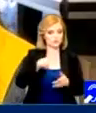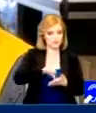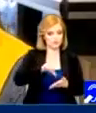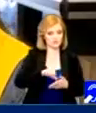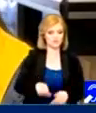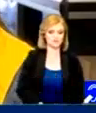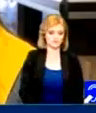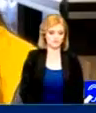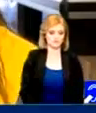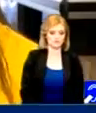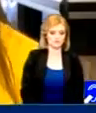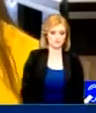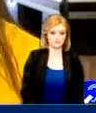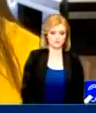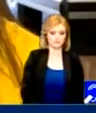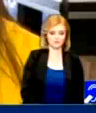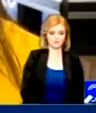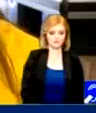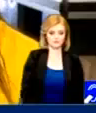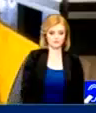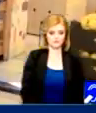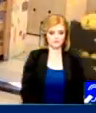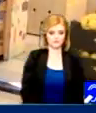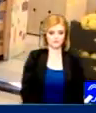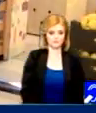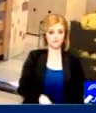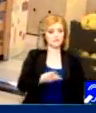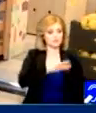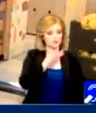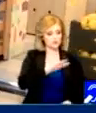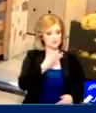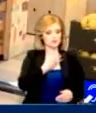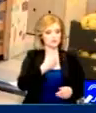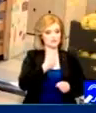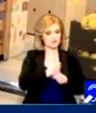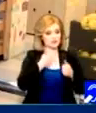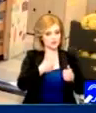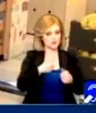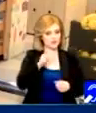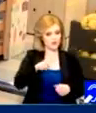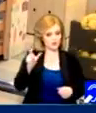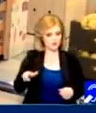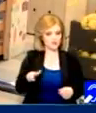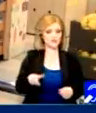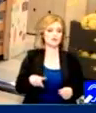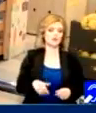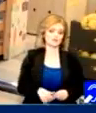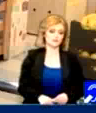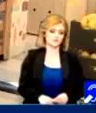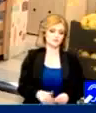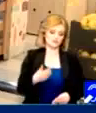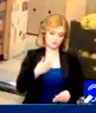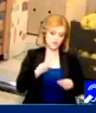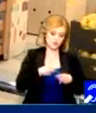chiar dacă sunt doar unul dintre mulțimea de voluntari, schimbă ceva. Doresc să fac bine oamenilor și să donăm ceva